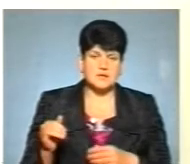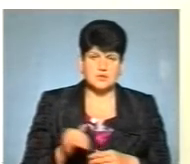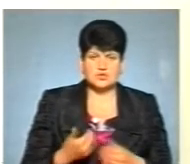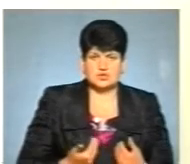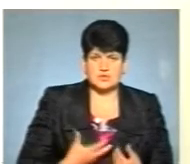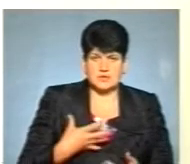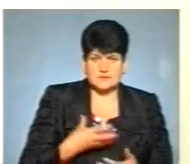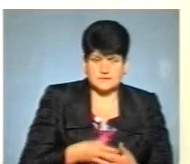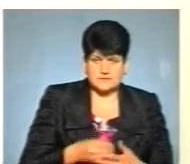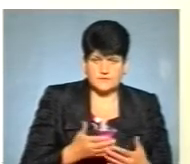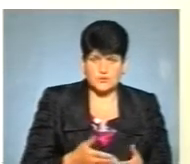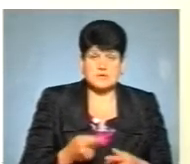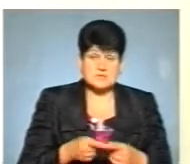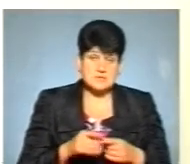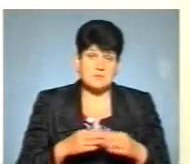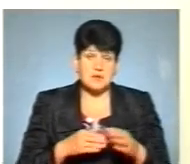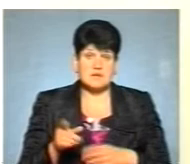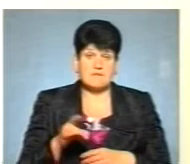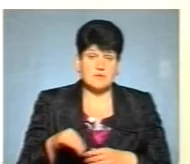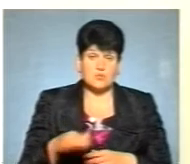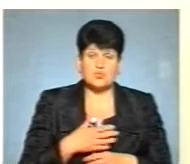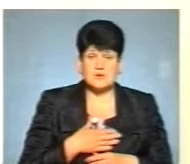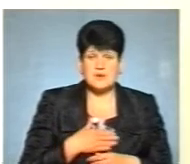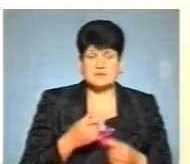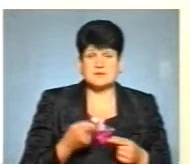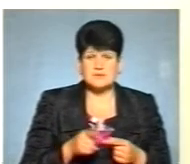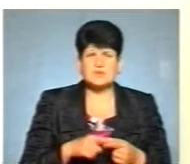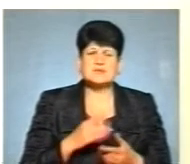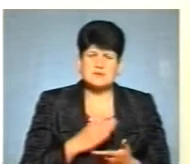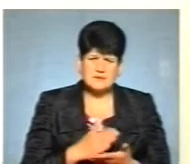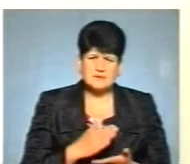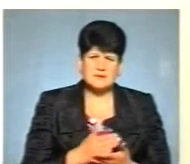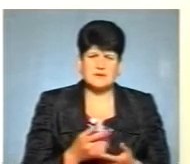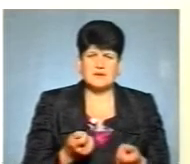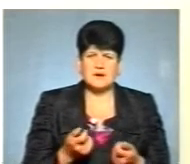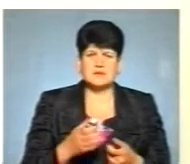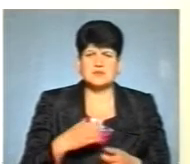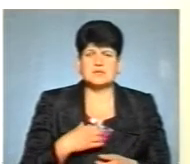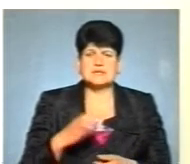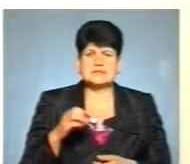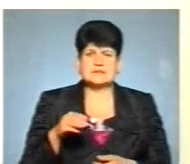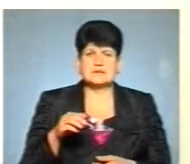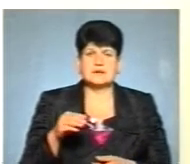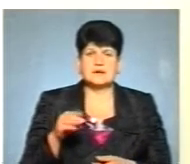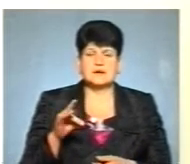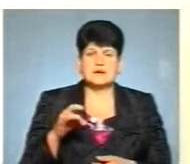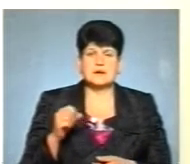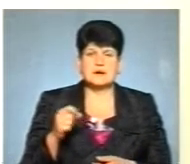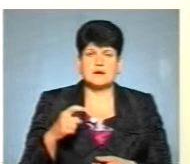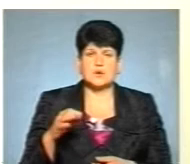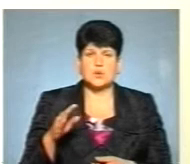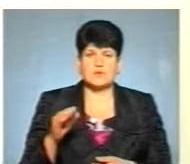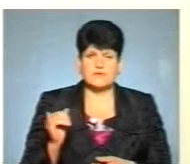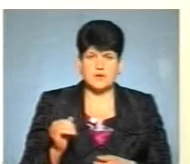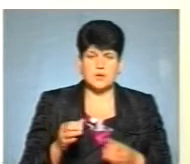і світова, і європейська. На жаль, нас ще воно практикується, але наші страхові компанії бояться страхувати, особливо в